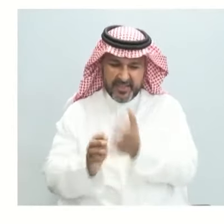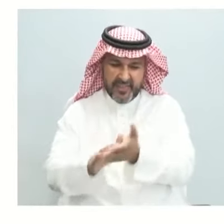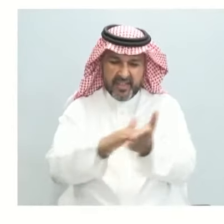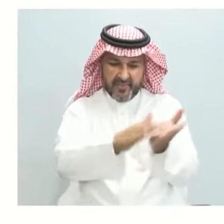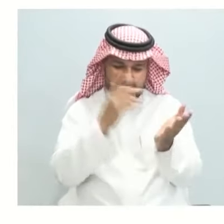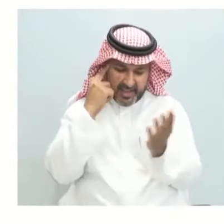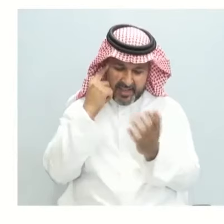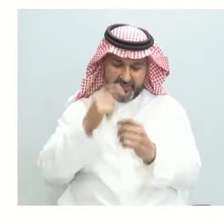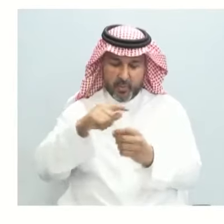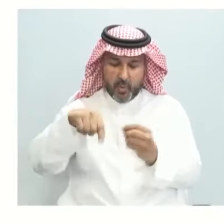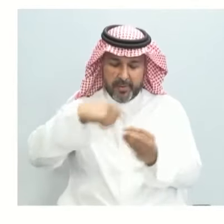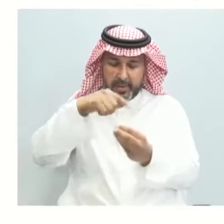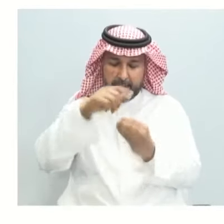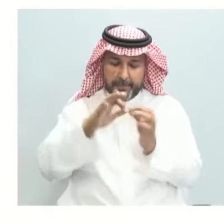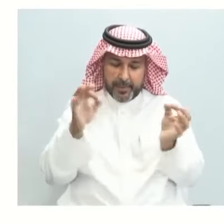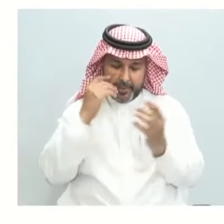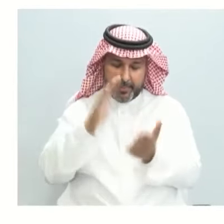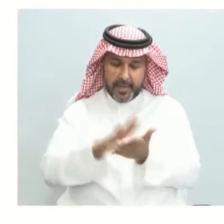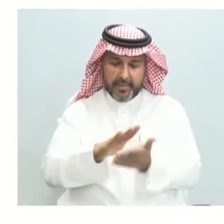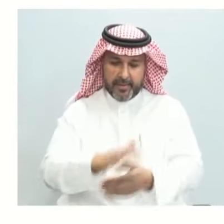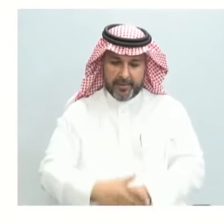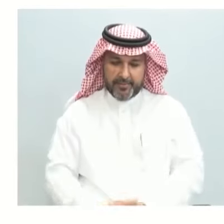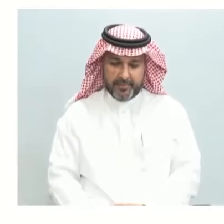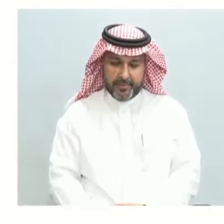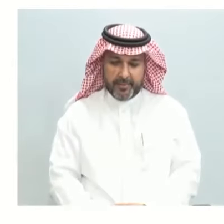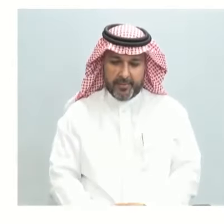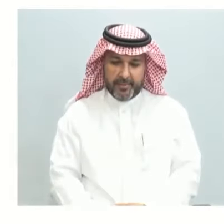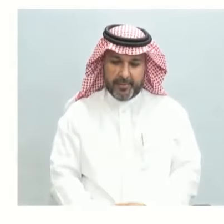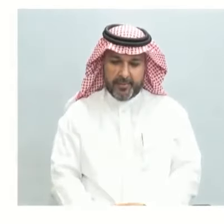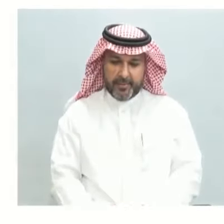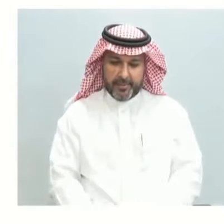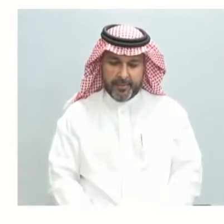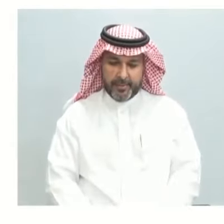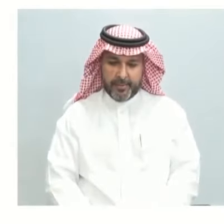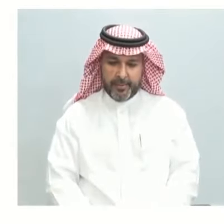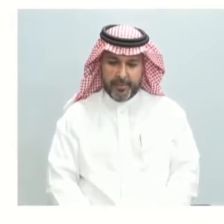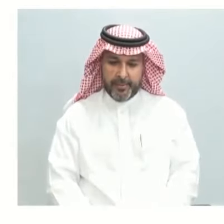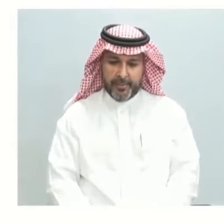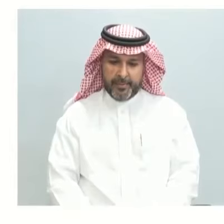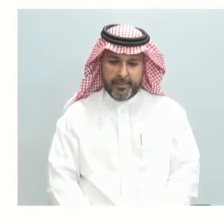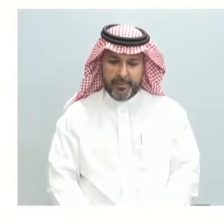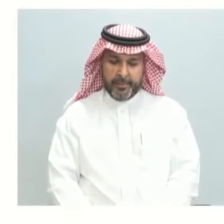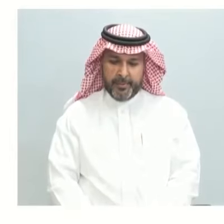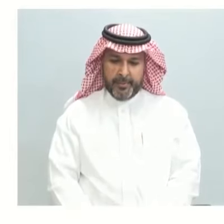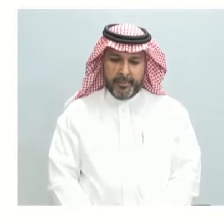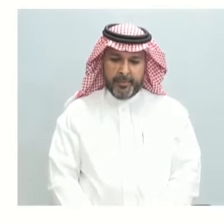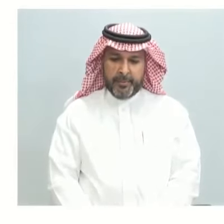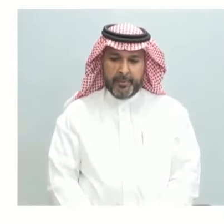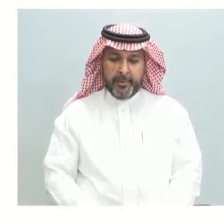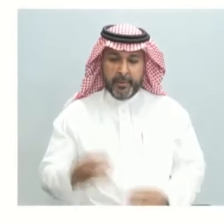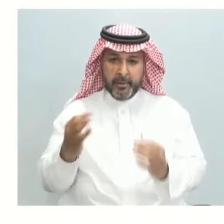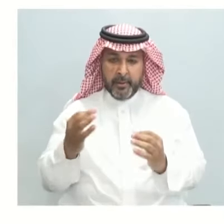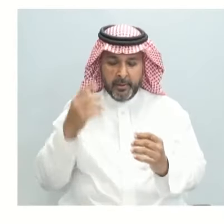وحيدات الحد بنفس الطريقه بالنسبه للارقام نستخدمها ايضا للمتغيرات سنحتاج هذه المعلومه في درسنا